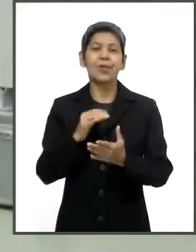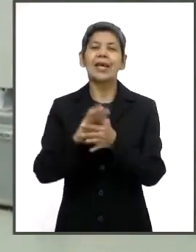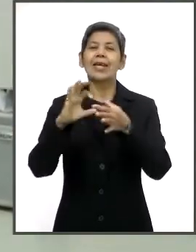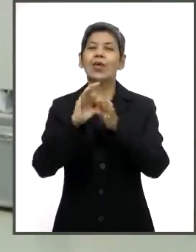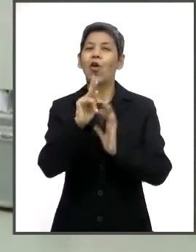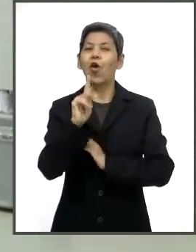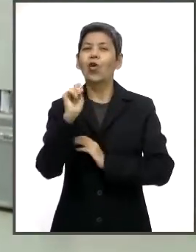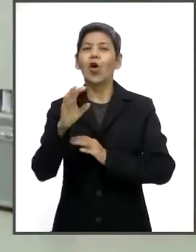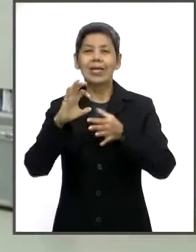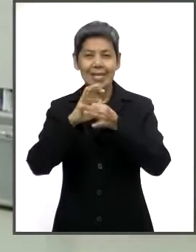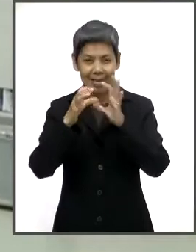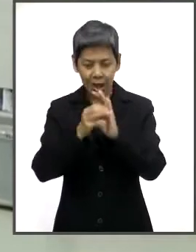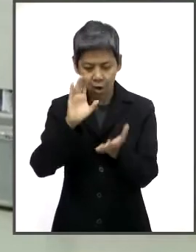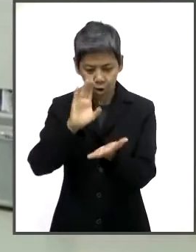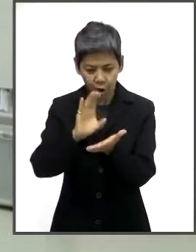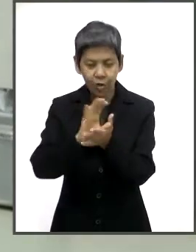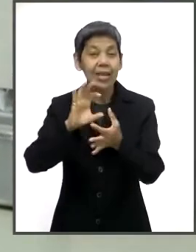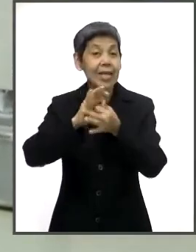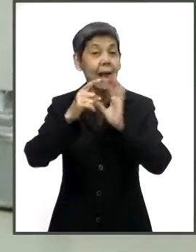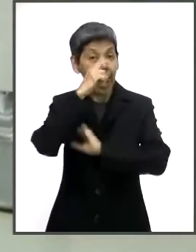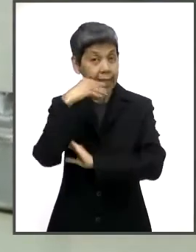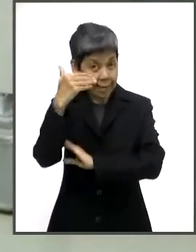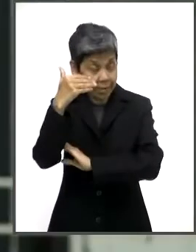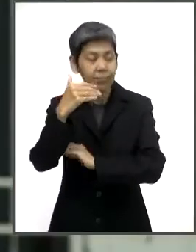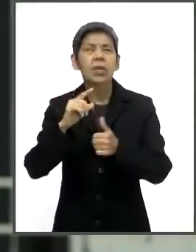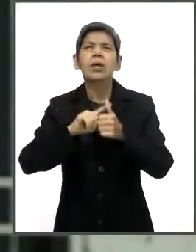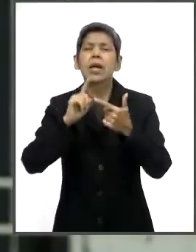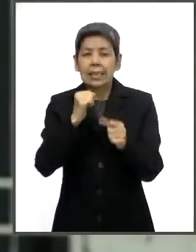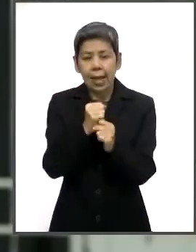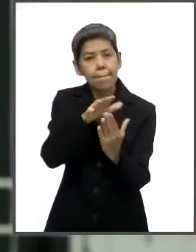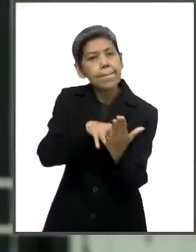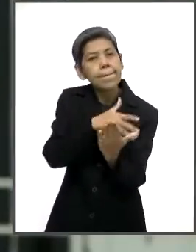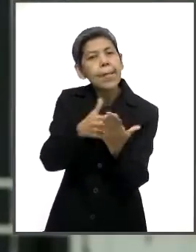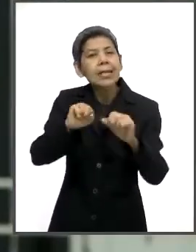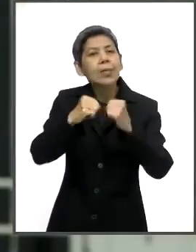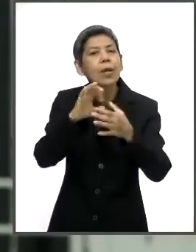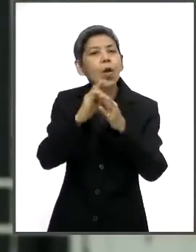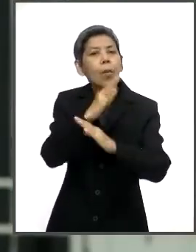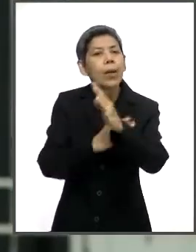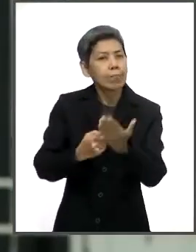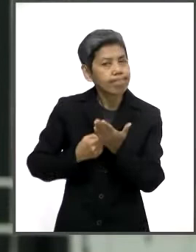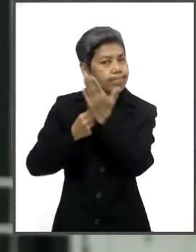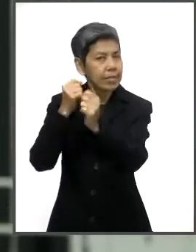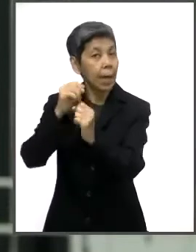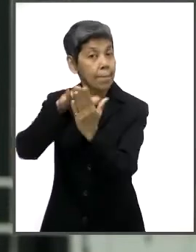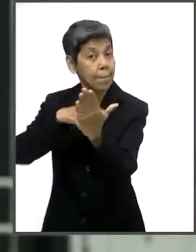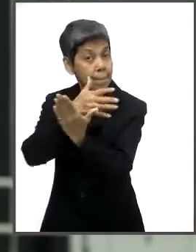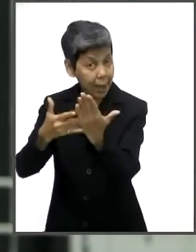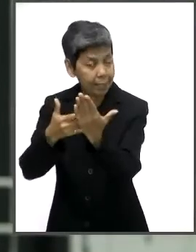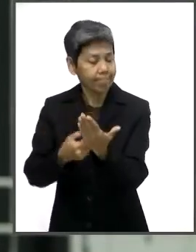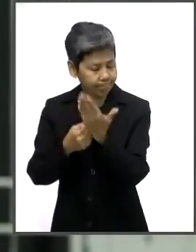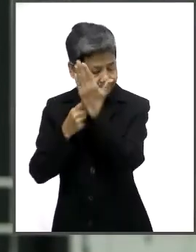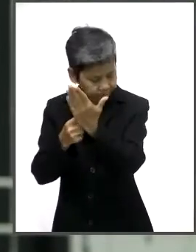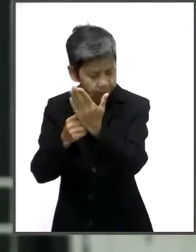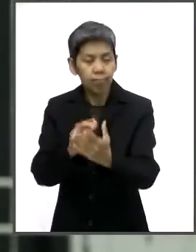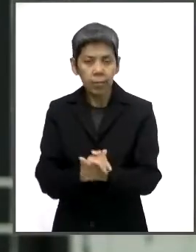จากการกีฬาแห่งประเทศไทยกองทุนพัฒนากีฬาแห่งชาตินะคะการทำแผนจากสมาคมกีฬาคนพิการแห่งประเทศไทยนะพระบ